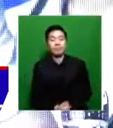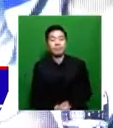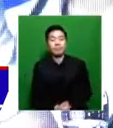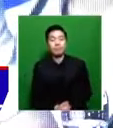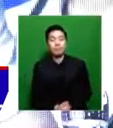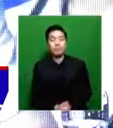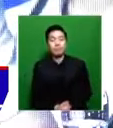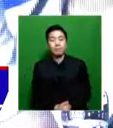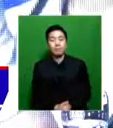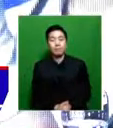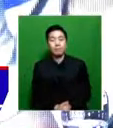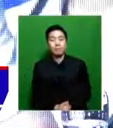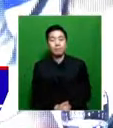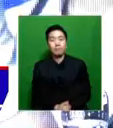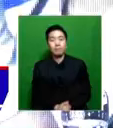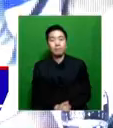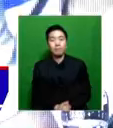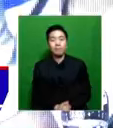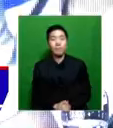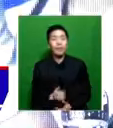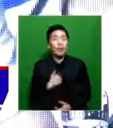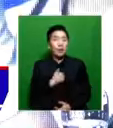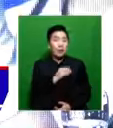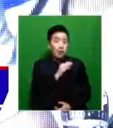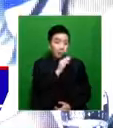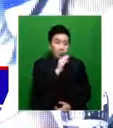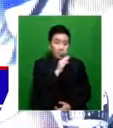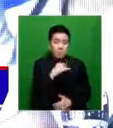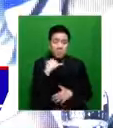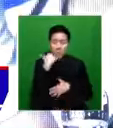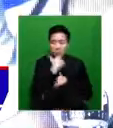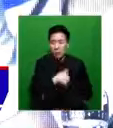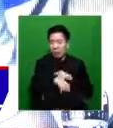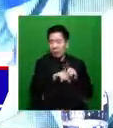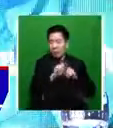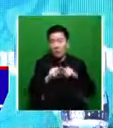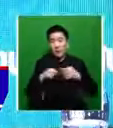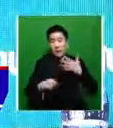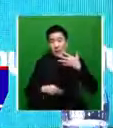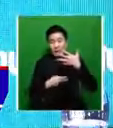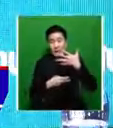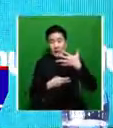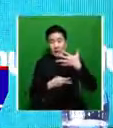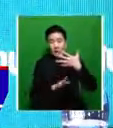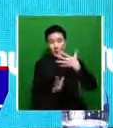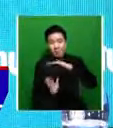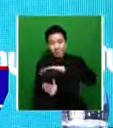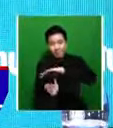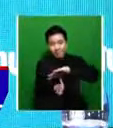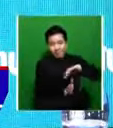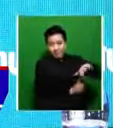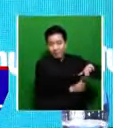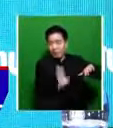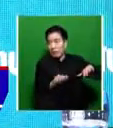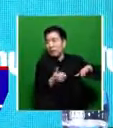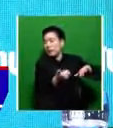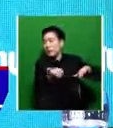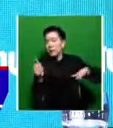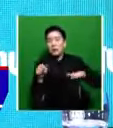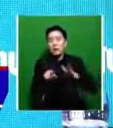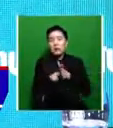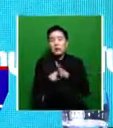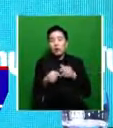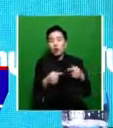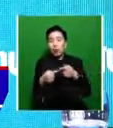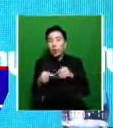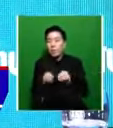าวต่างชาติที่มาจากประเทศอื่นๆซึ่งกระทรวงสาธารณสุขพิจารณาแล้วเห็นว่าเป็นพื้นที่ระบาดต่อเนื่